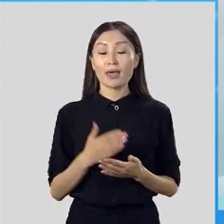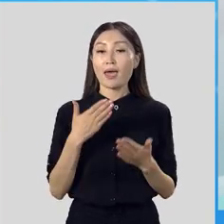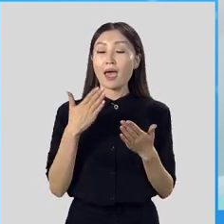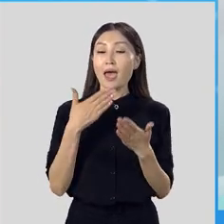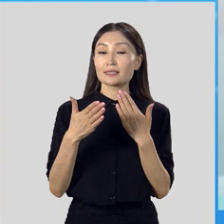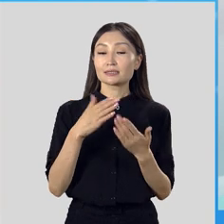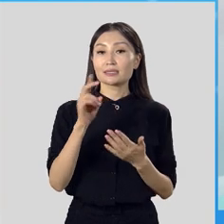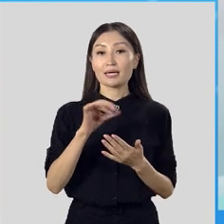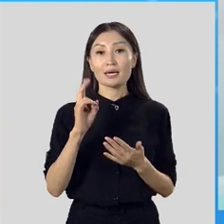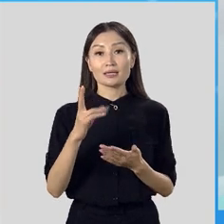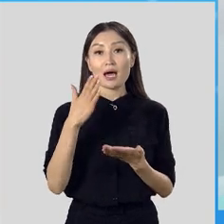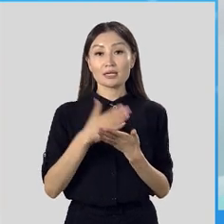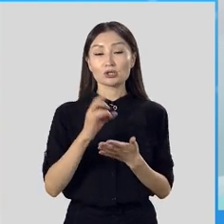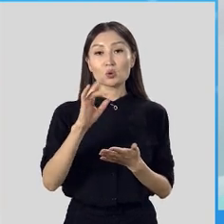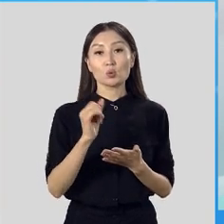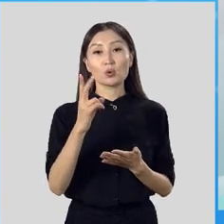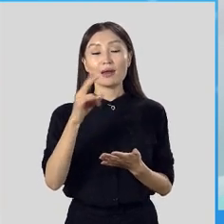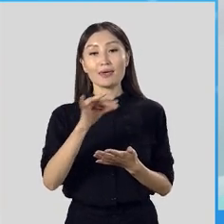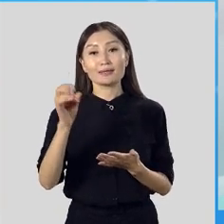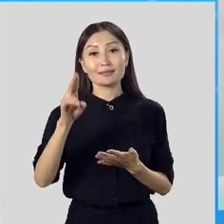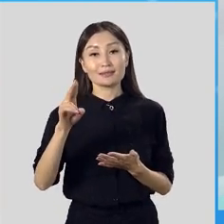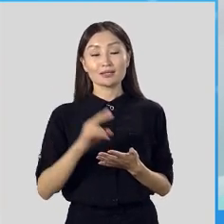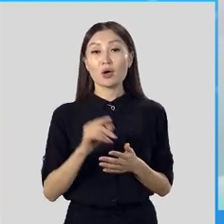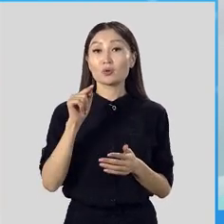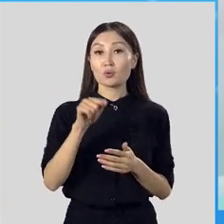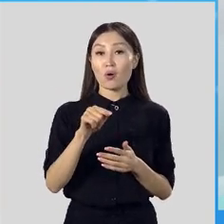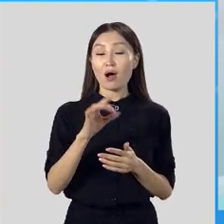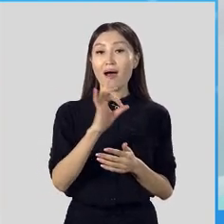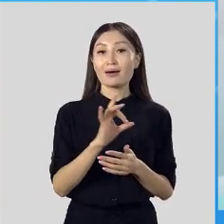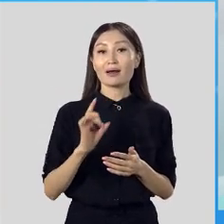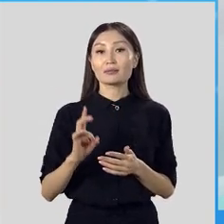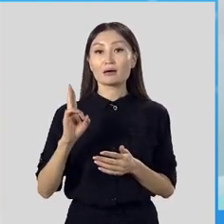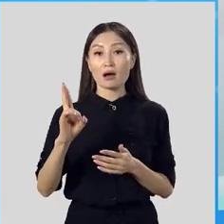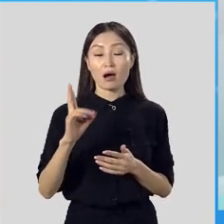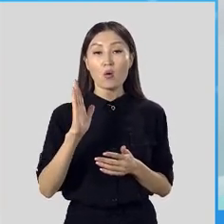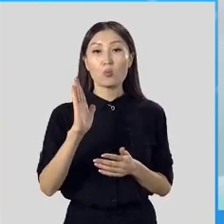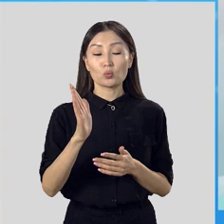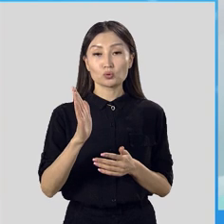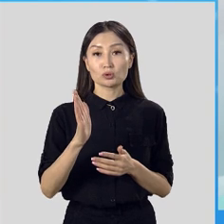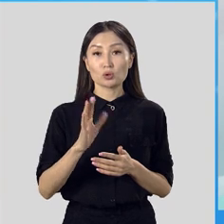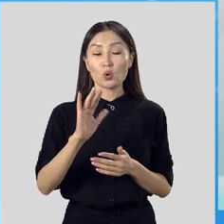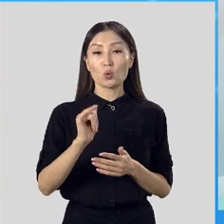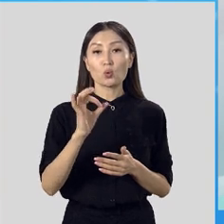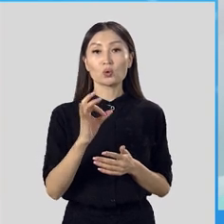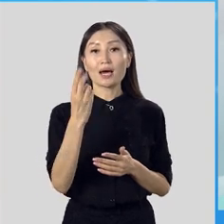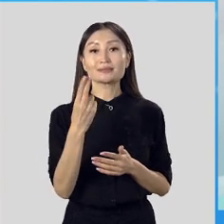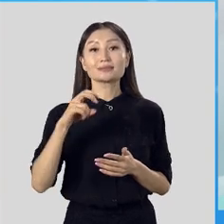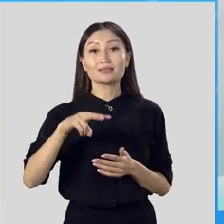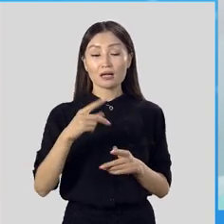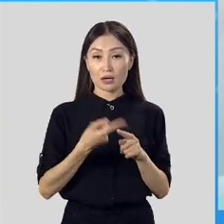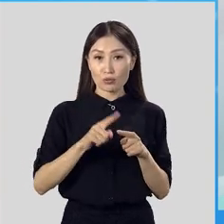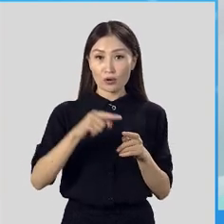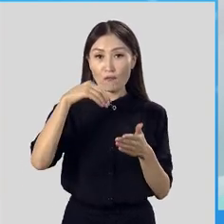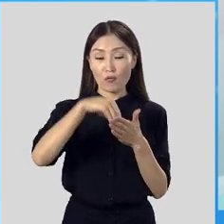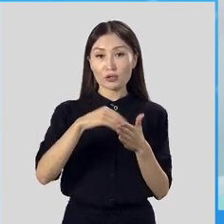Если в ДНК стоит нуклеотид аденин, то в РНК будет стоять урацил, который входит в